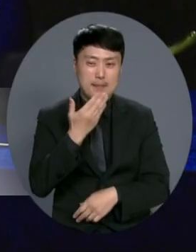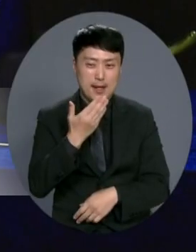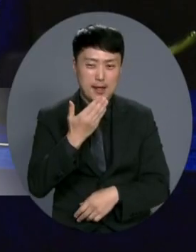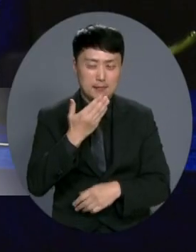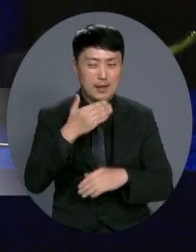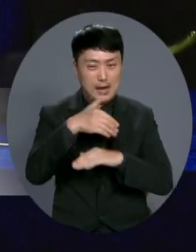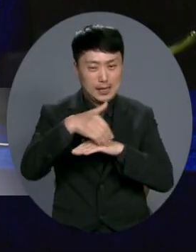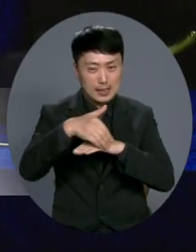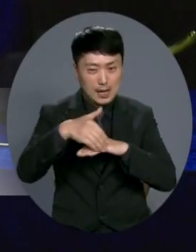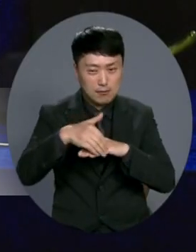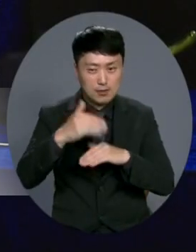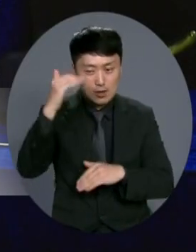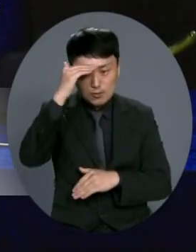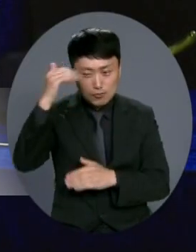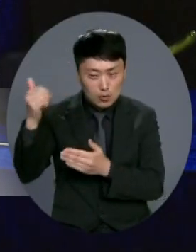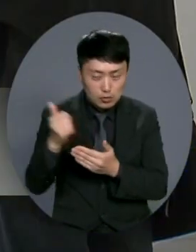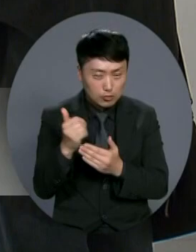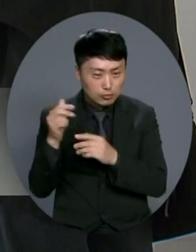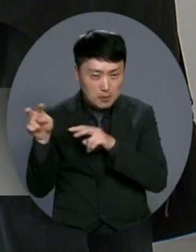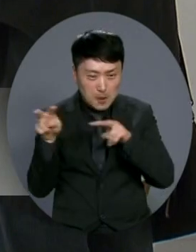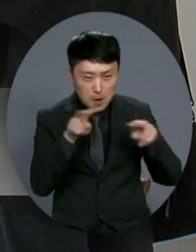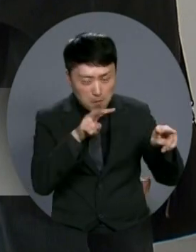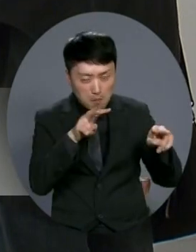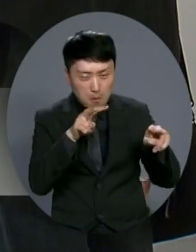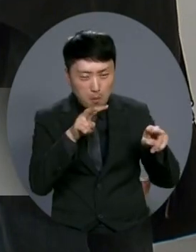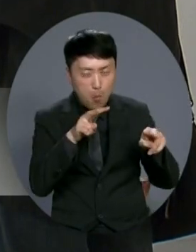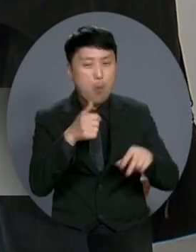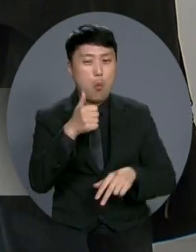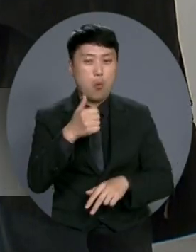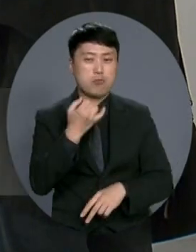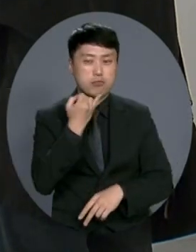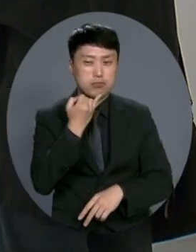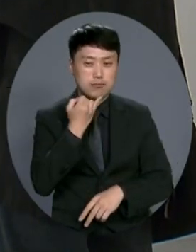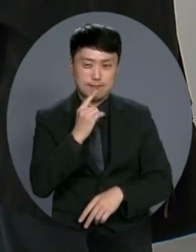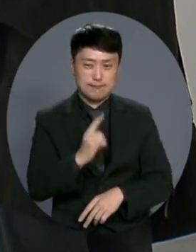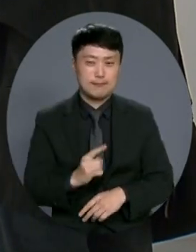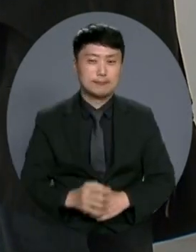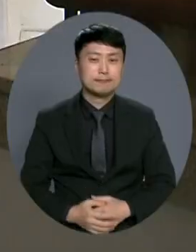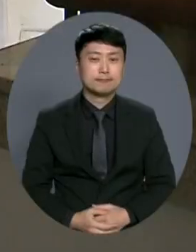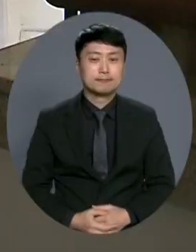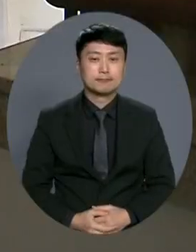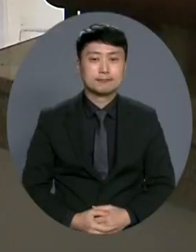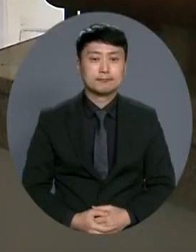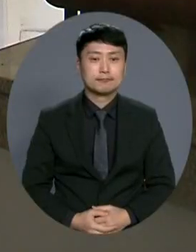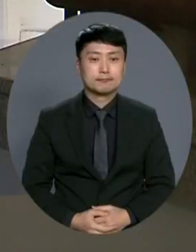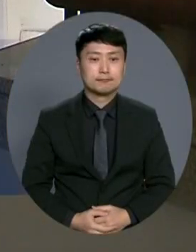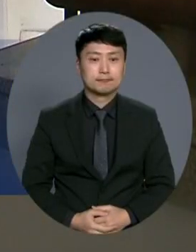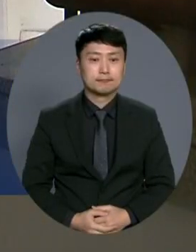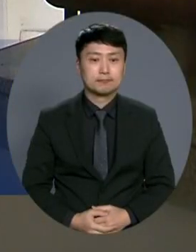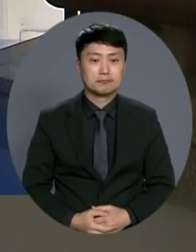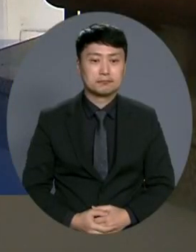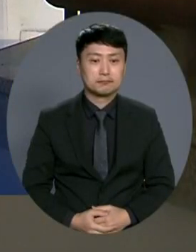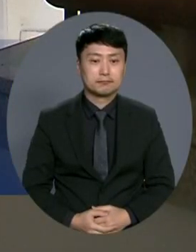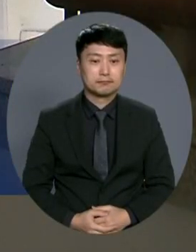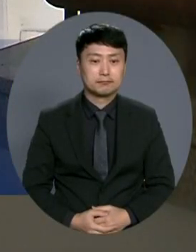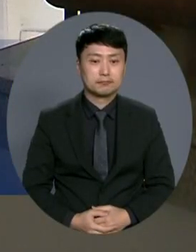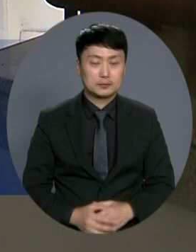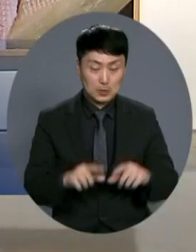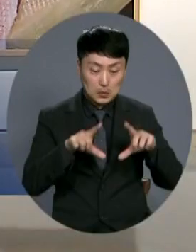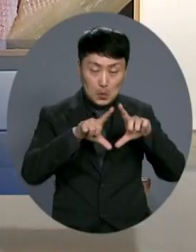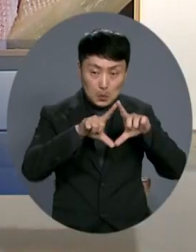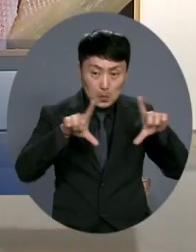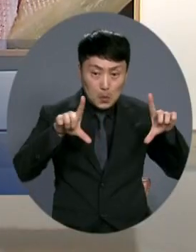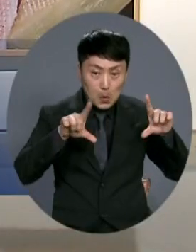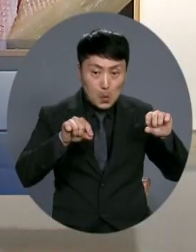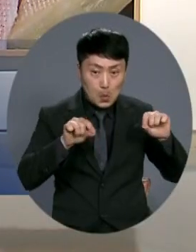기획이 관람객들의 발길을 이끌고 있다는 평가를 받고 있습니다. 여기 매뉴얼이나 이런 데 붙어있는